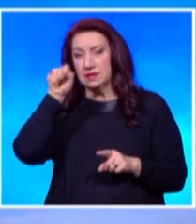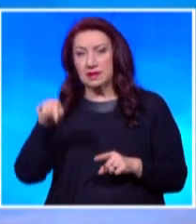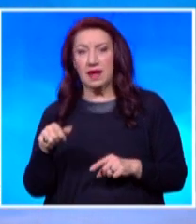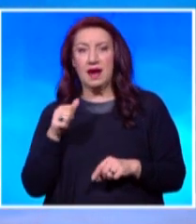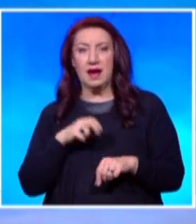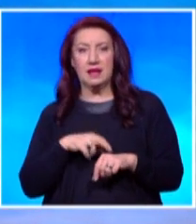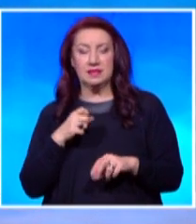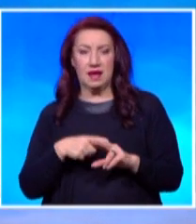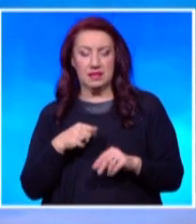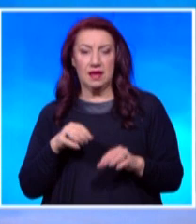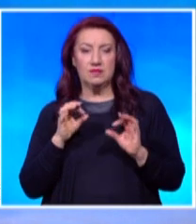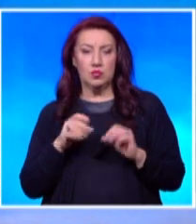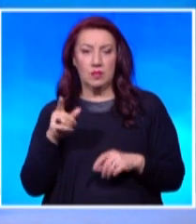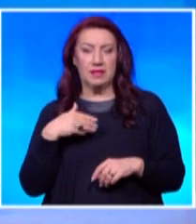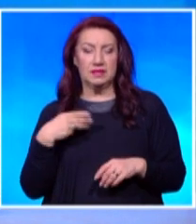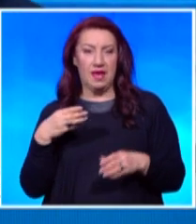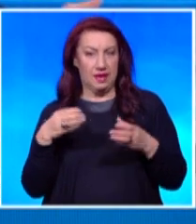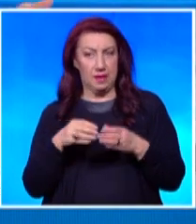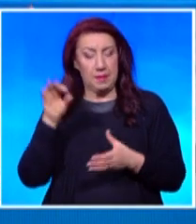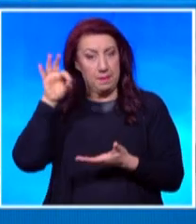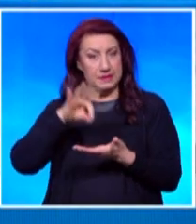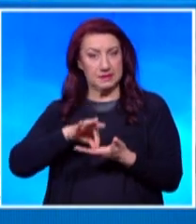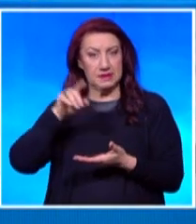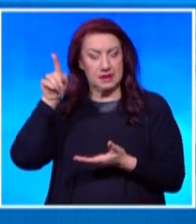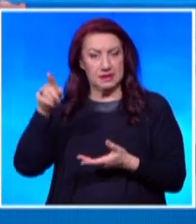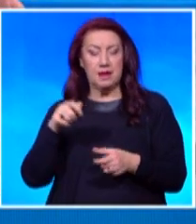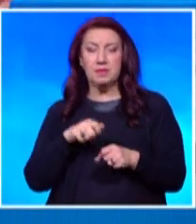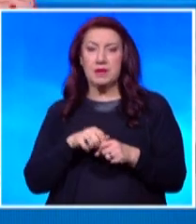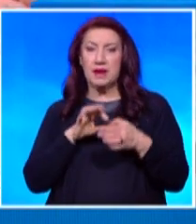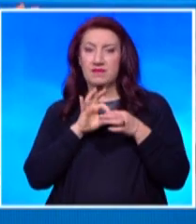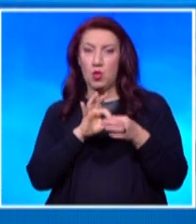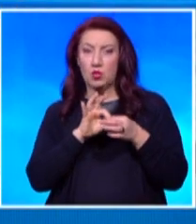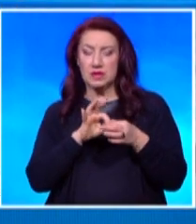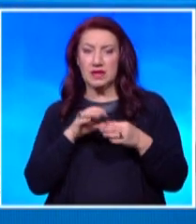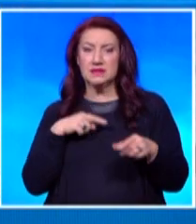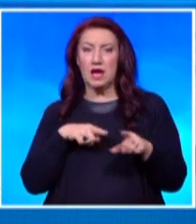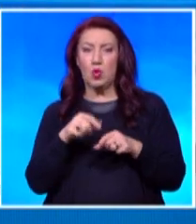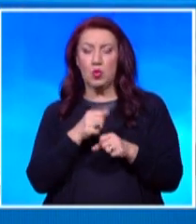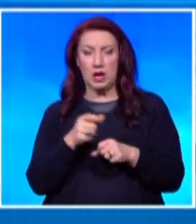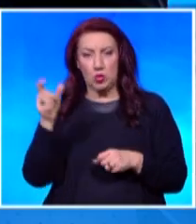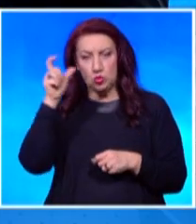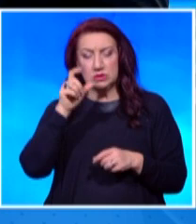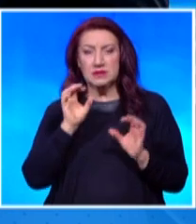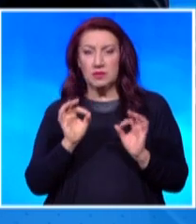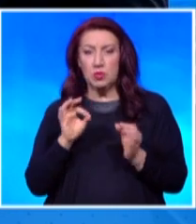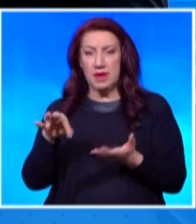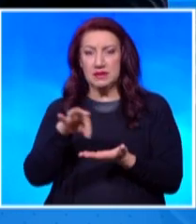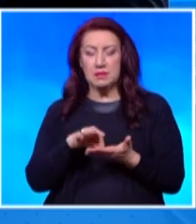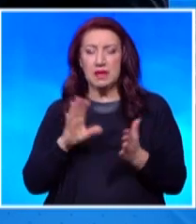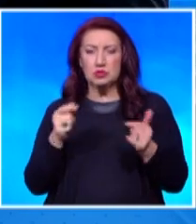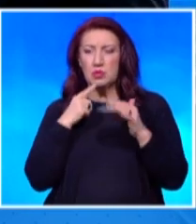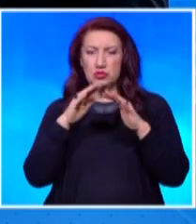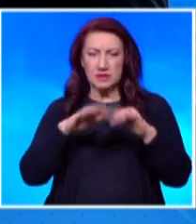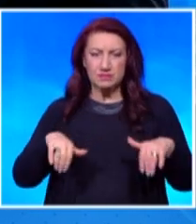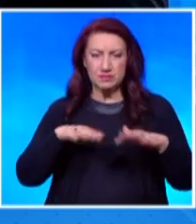В момента нашия екип е на място, направи координация с колегите от Турция и в момента са на място, на което започват търсене и спасяване